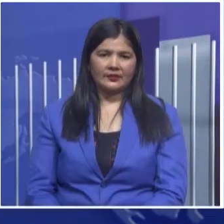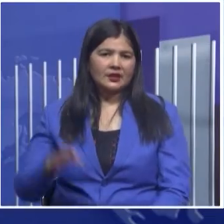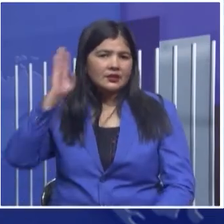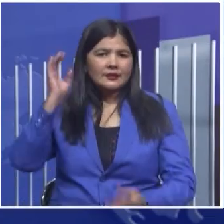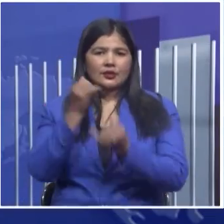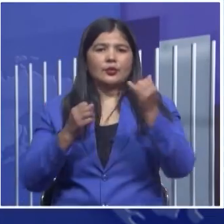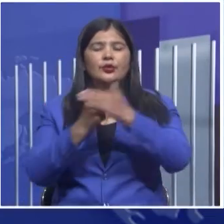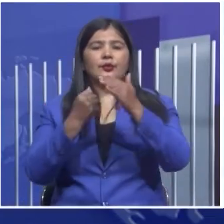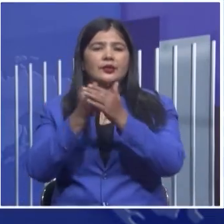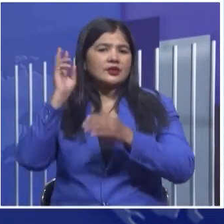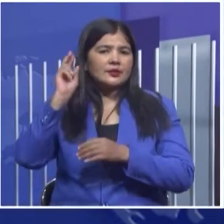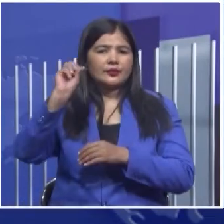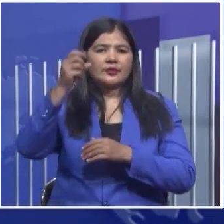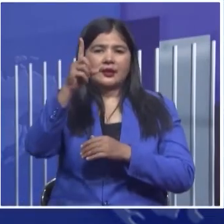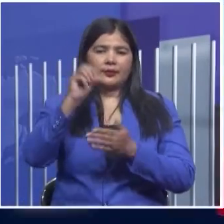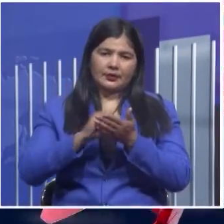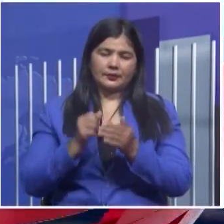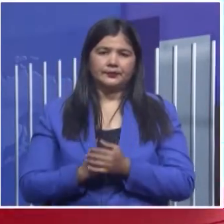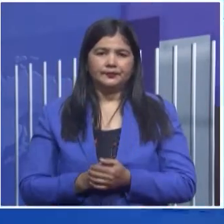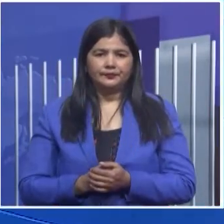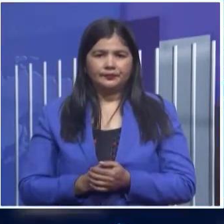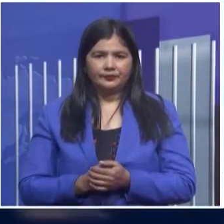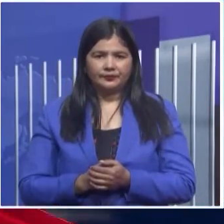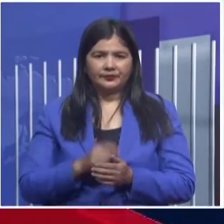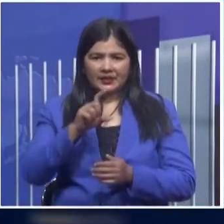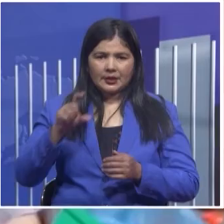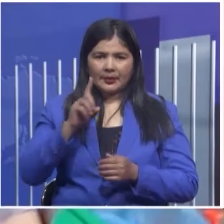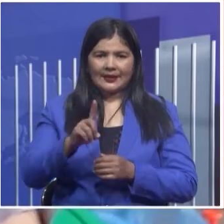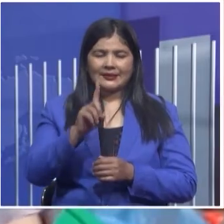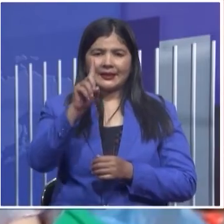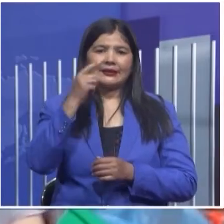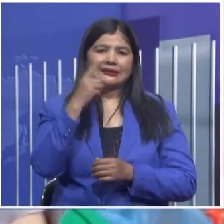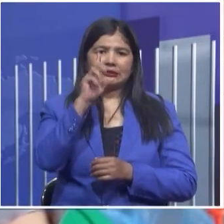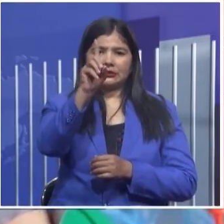समाचार कन्तिमा प्रमुख समाचार पुनः एकपटक। नेपालमा आज एकै दिन